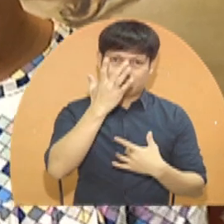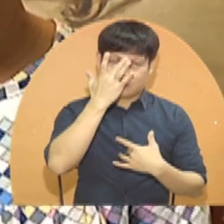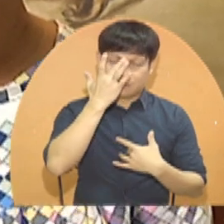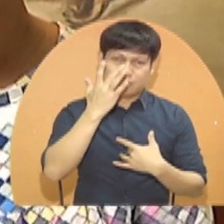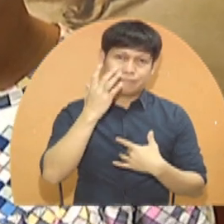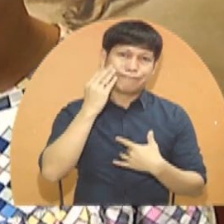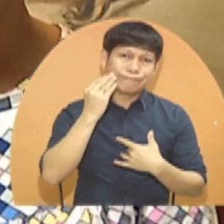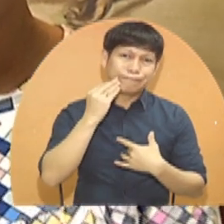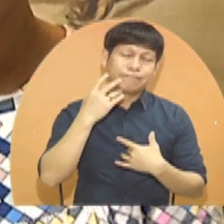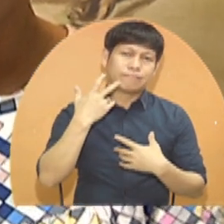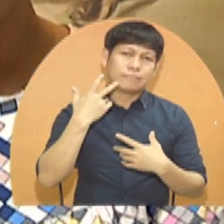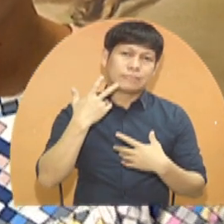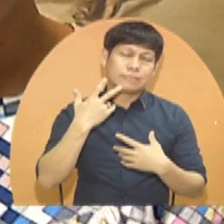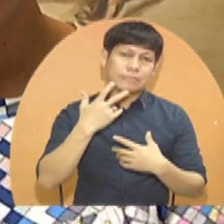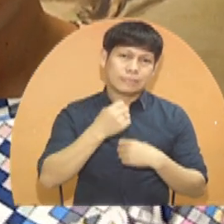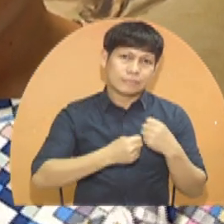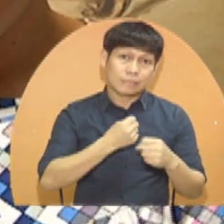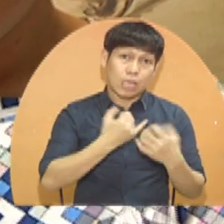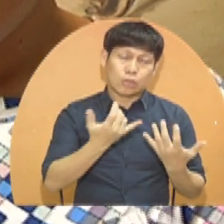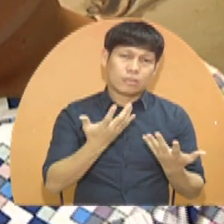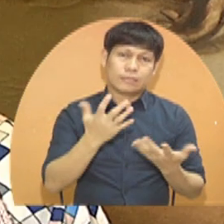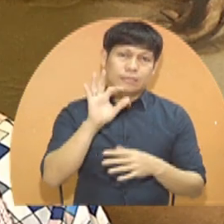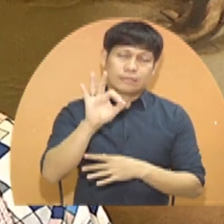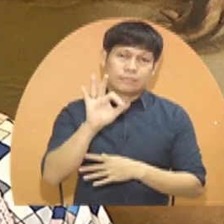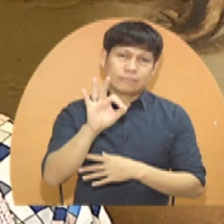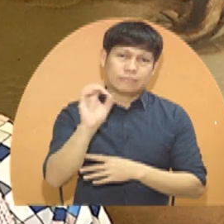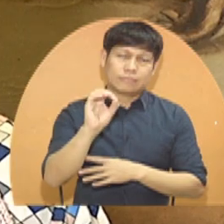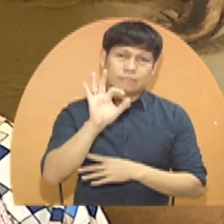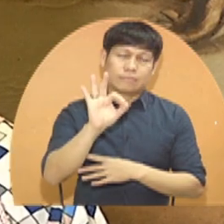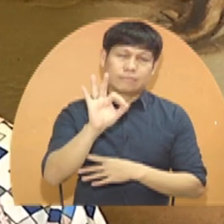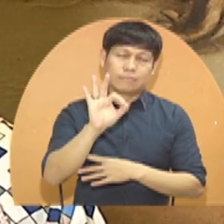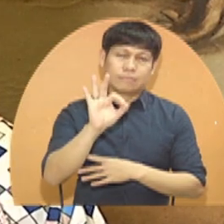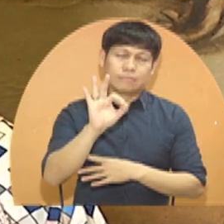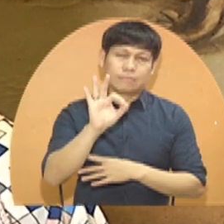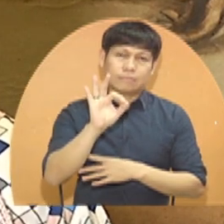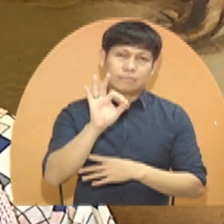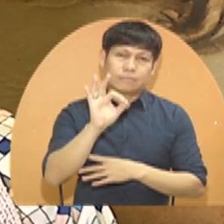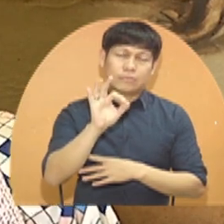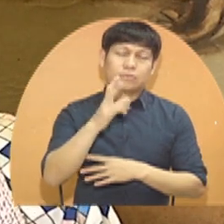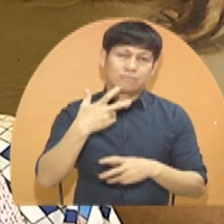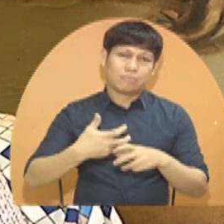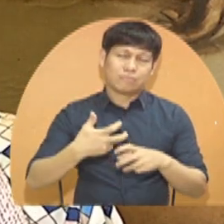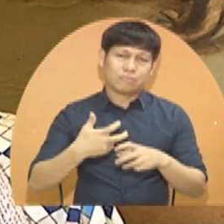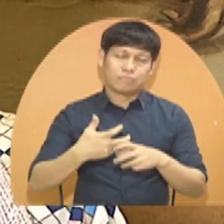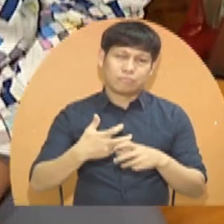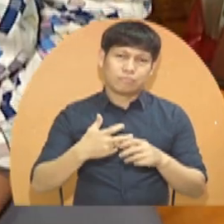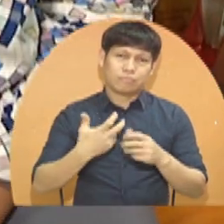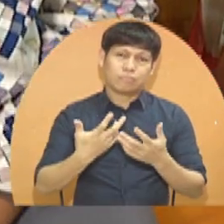sa sakit niya. Unang-una po talaga, financial. Wala po kami. Ang hirap po.